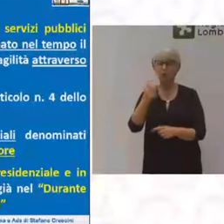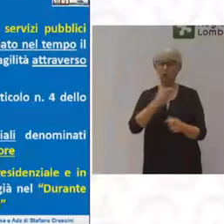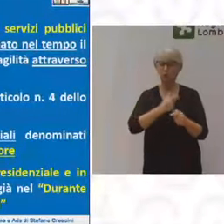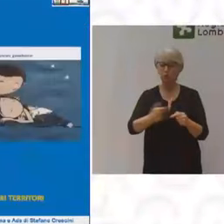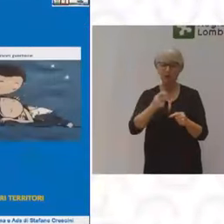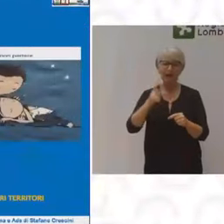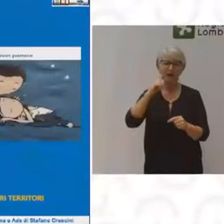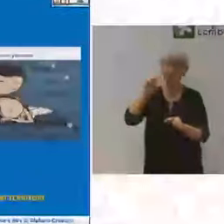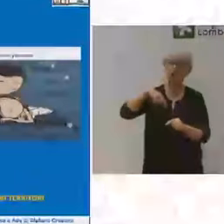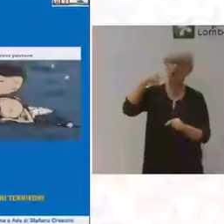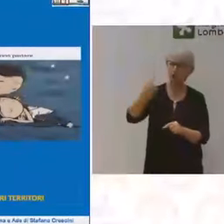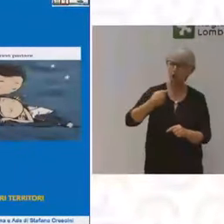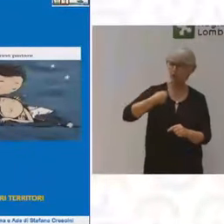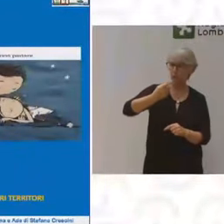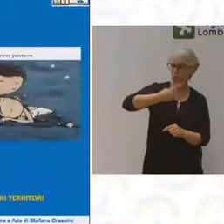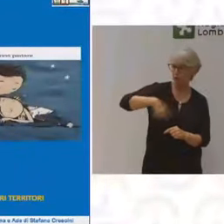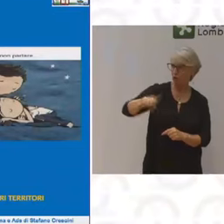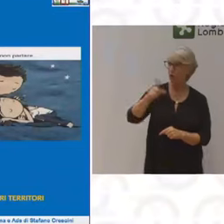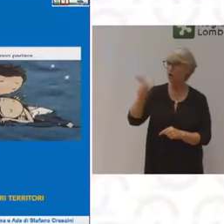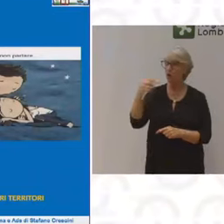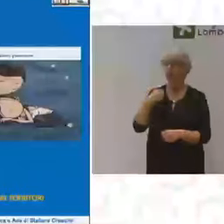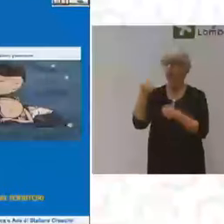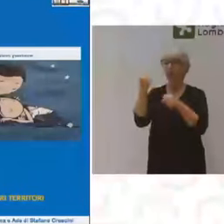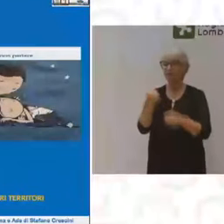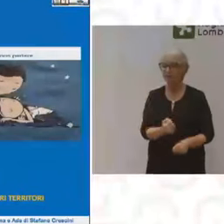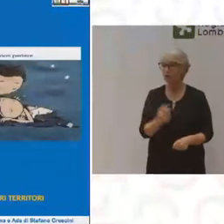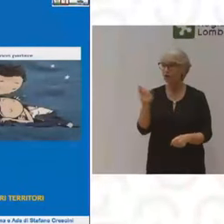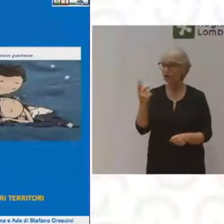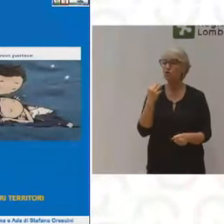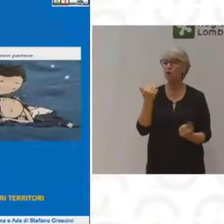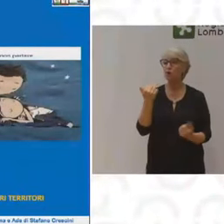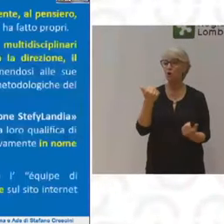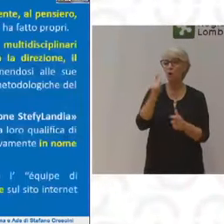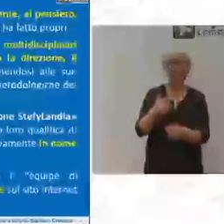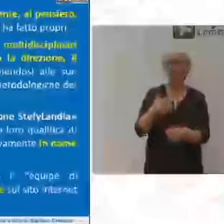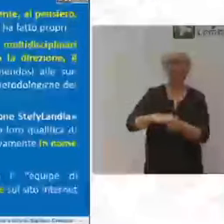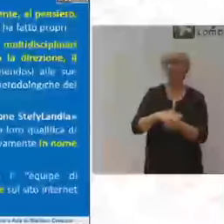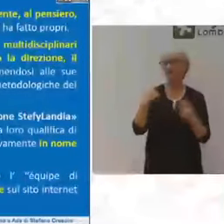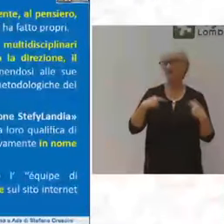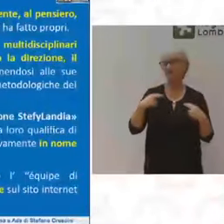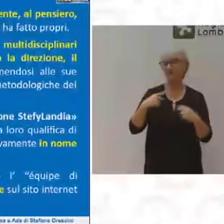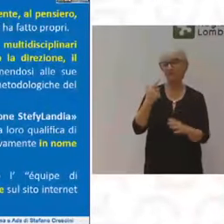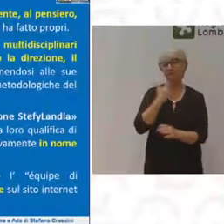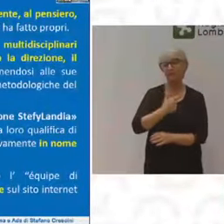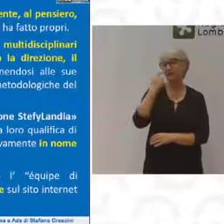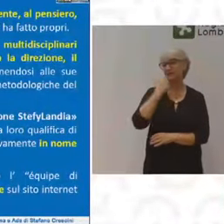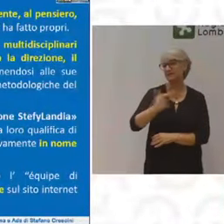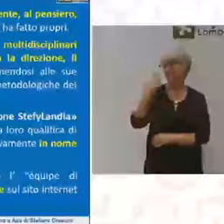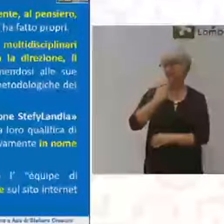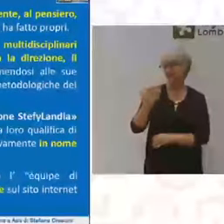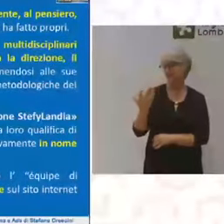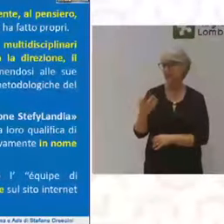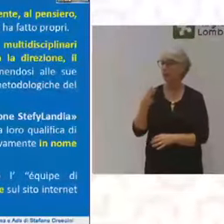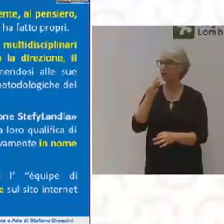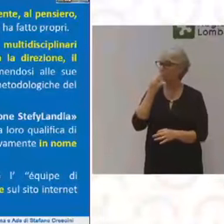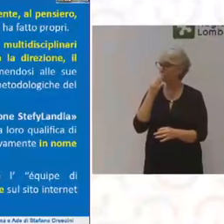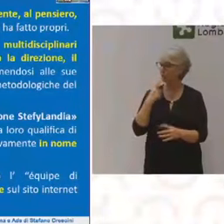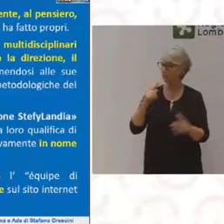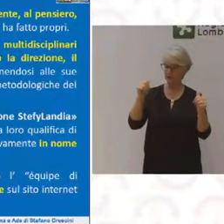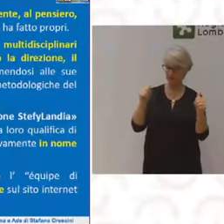noi. La Fondazione è un familiare che vive per sempre. Il termine monitore significa stare accanto alla mente,